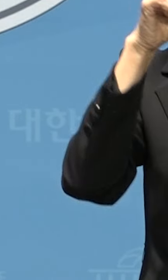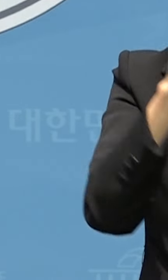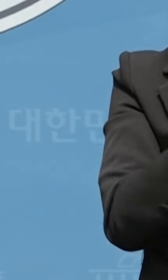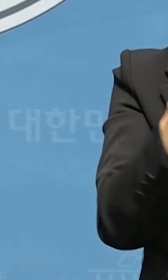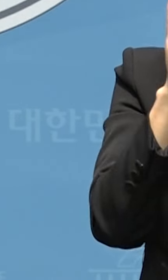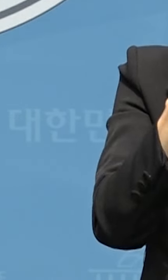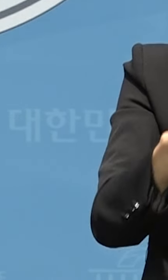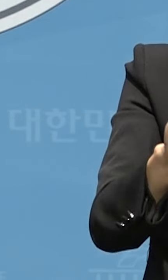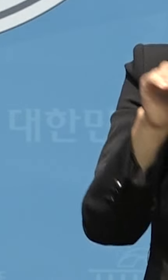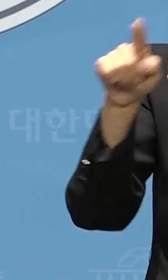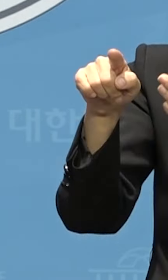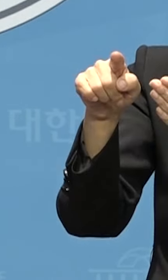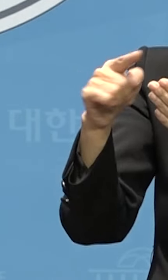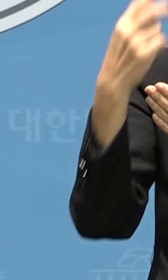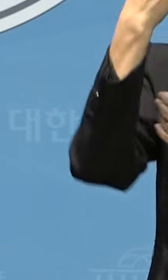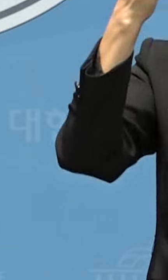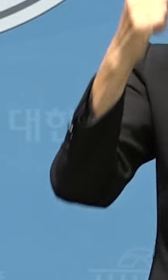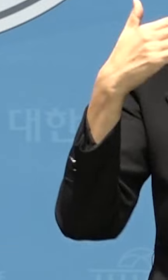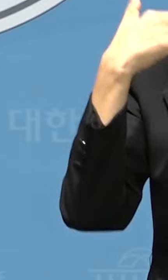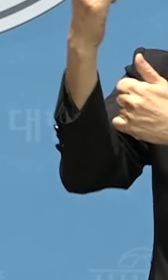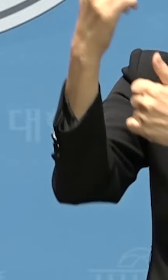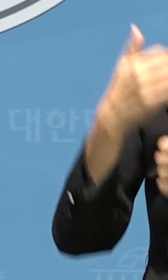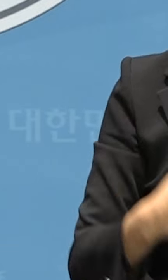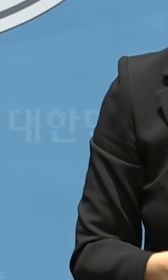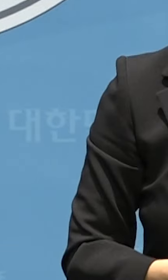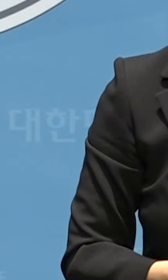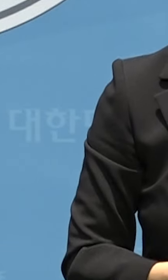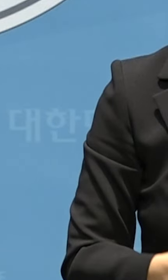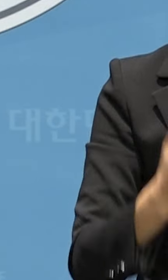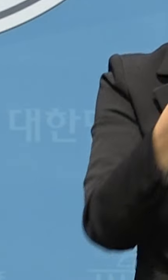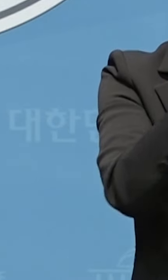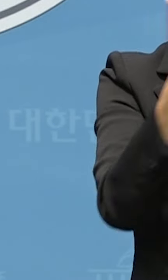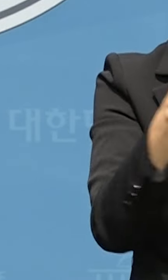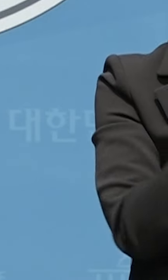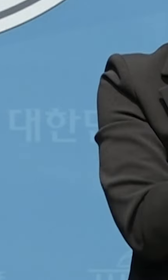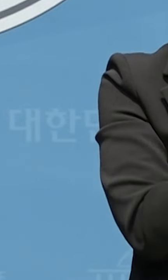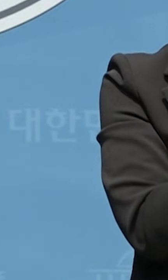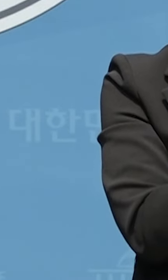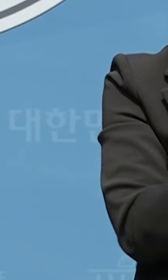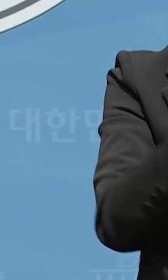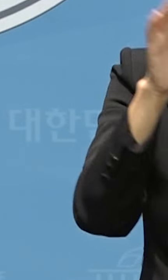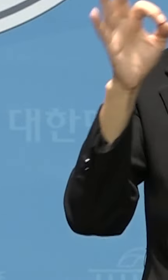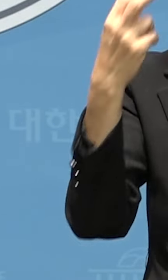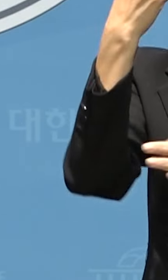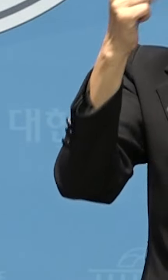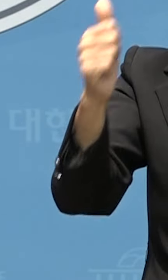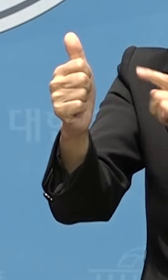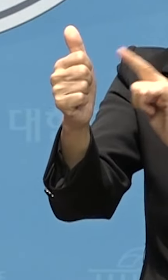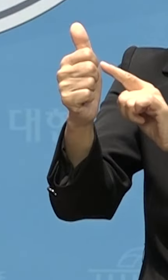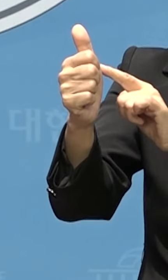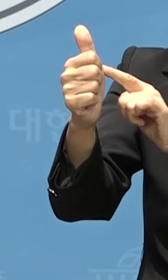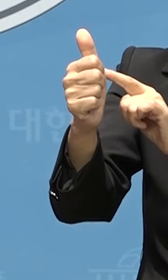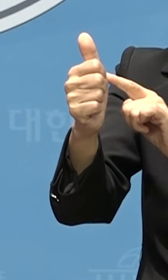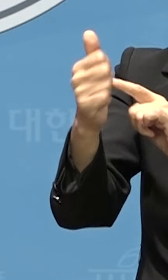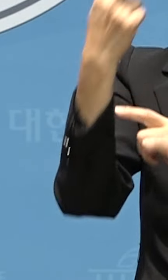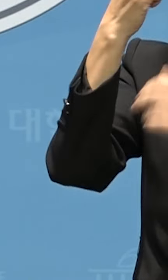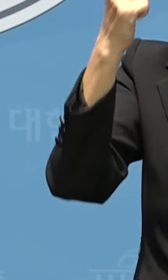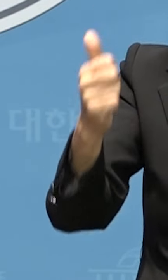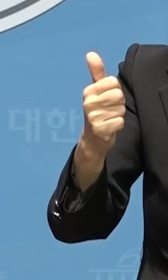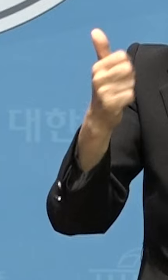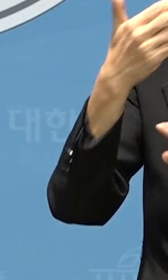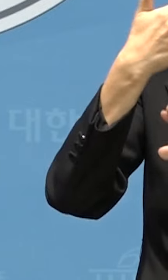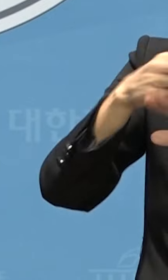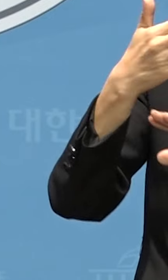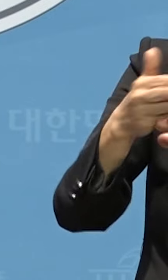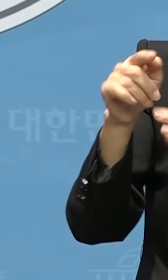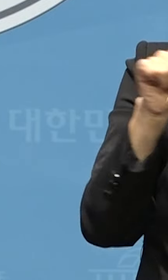북부지검은 저를 소환했습니다. 이재명 대표께서 왜 김영철 검사를 두고 검사인지 깡패인지 알